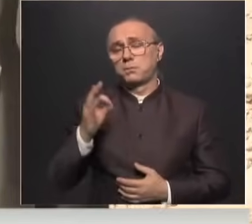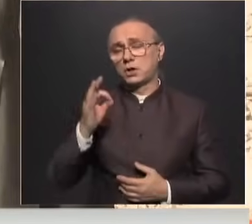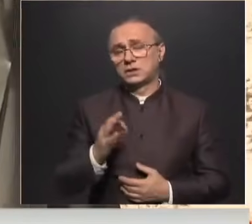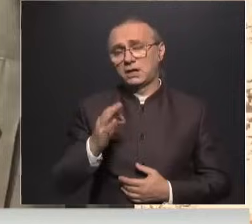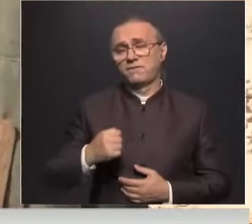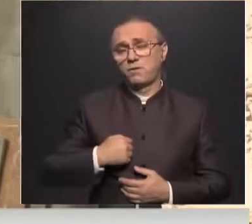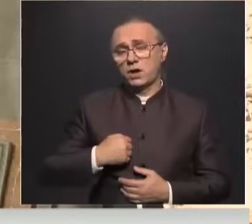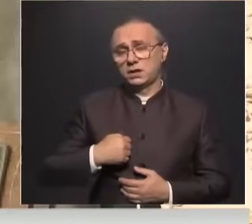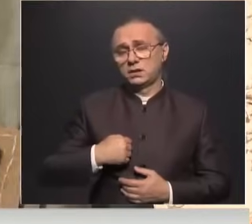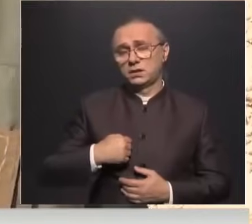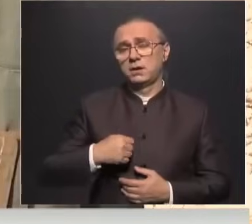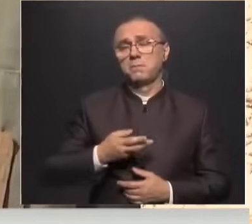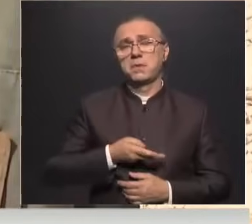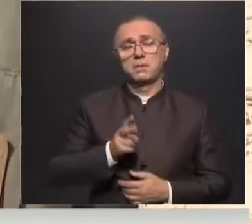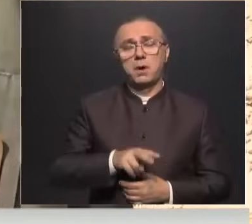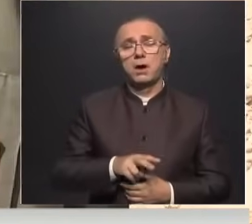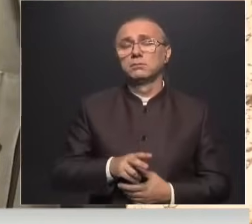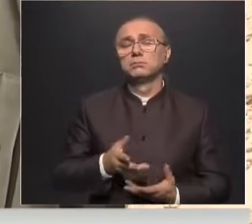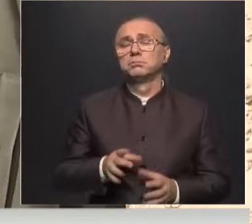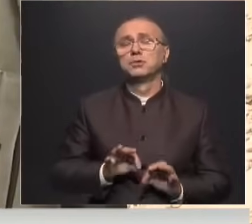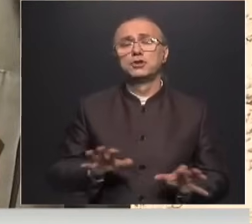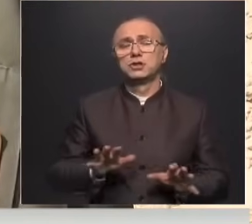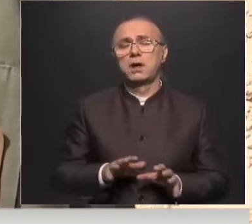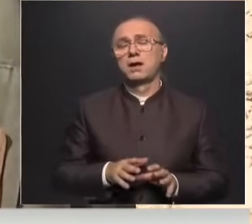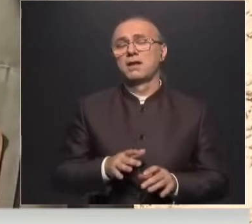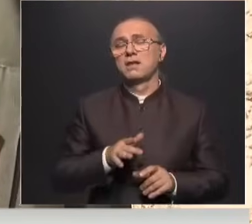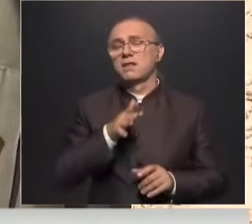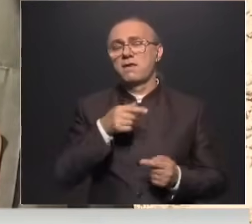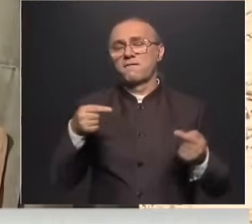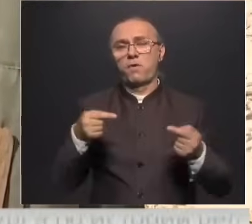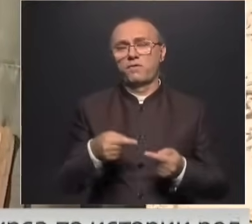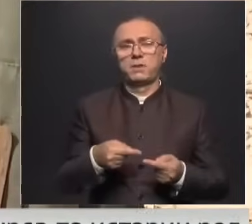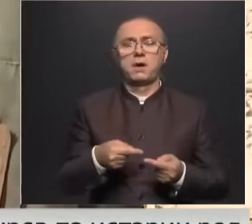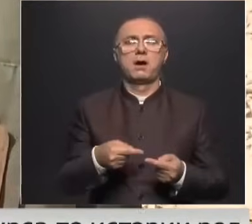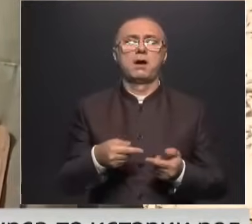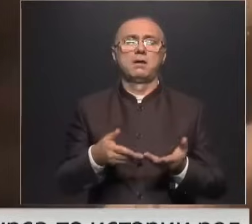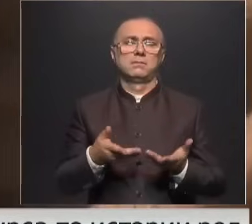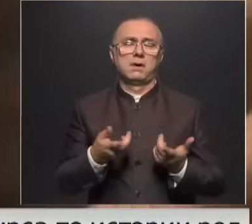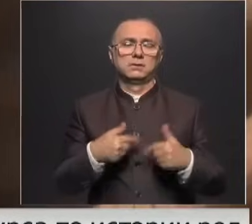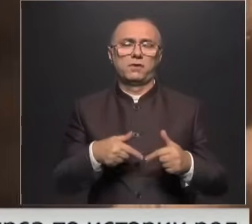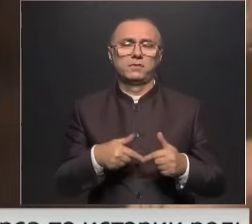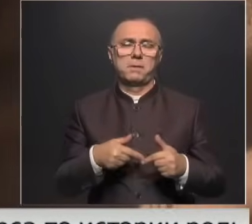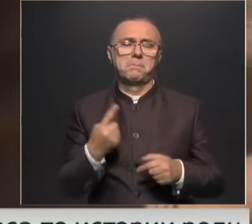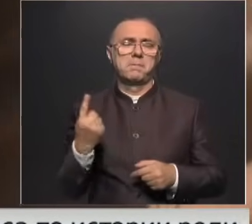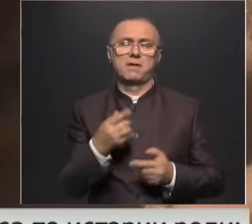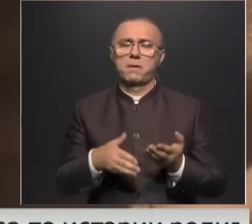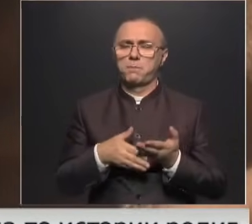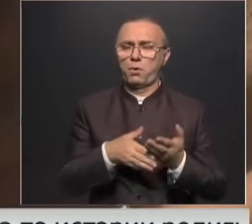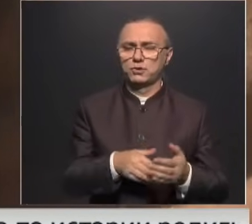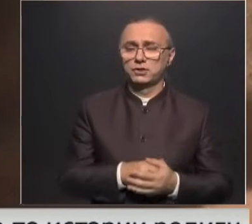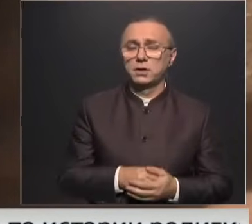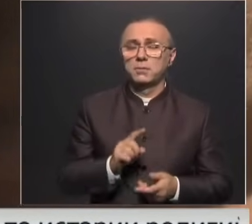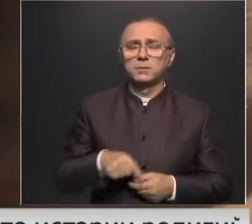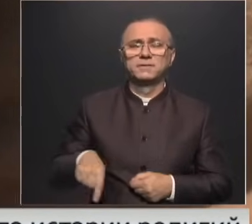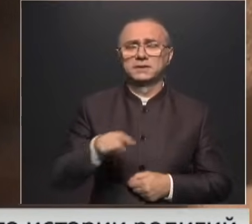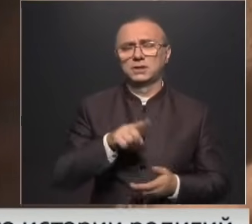не вовремя оказана первая помощь. Если хотя бы элементарно научиться накладывать жгуты, то это уже многим спасет жизнь.